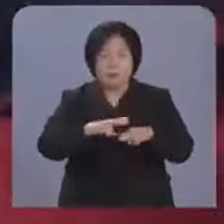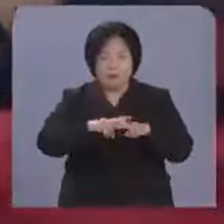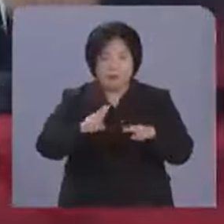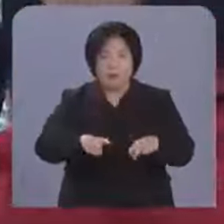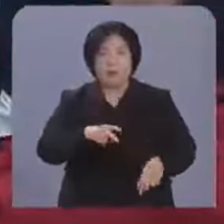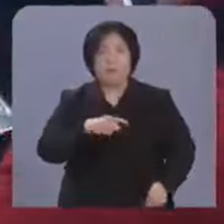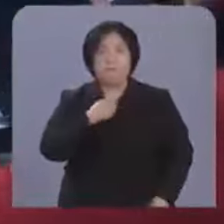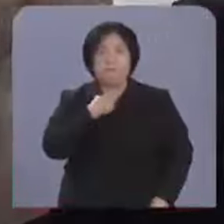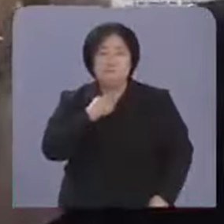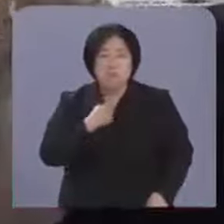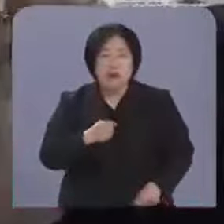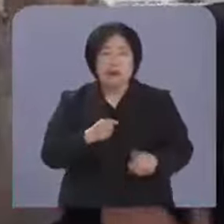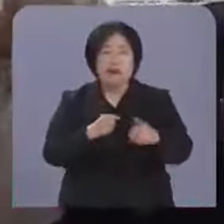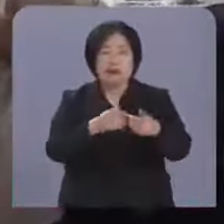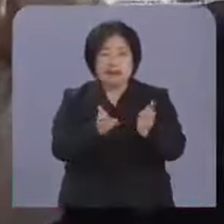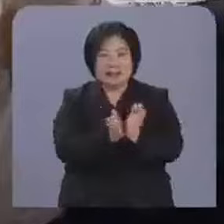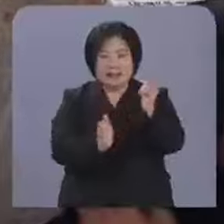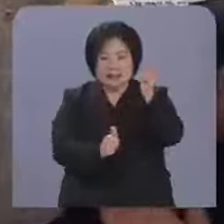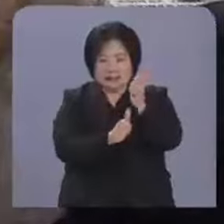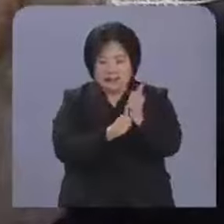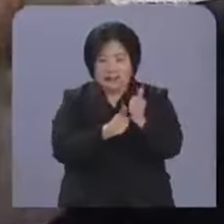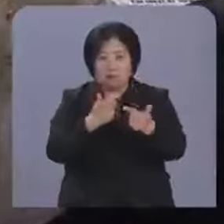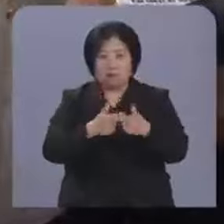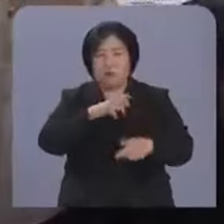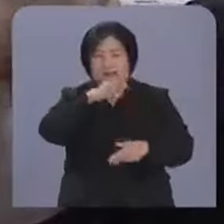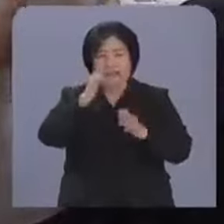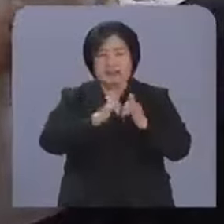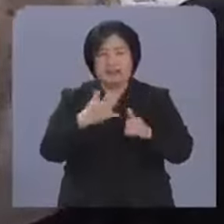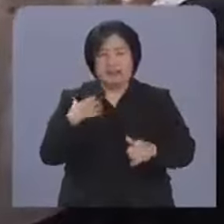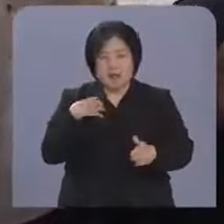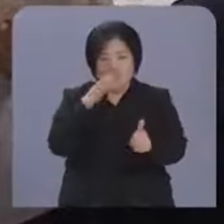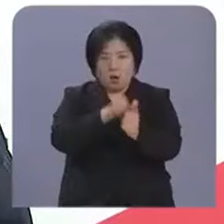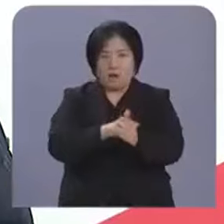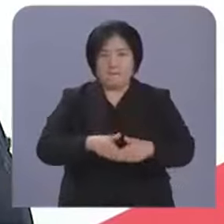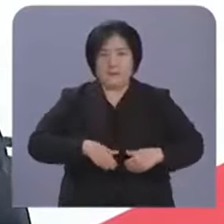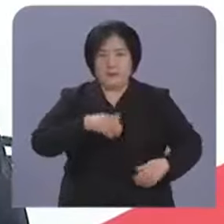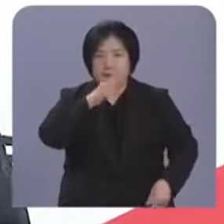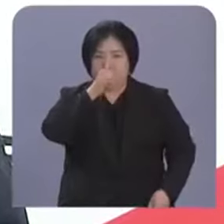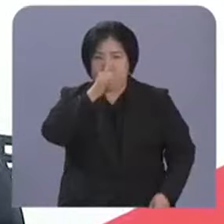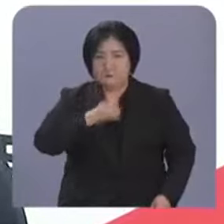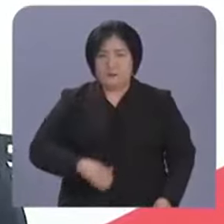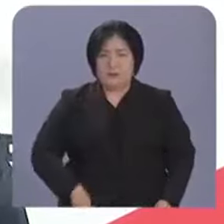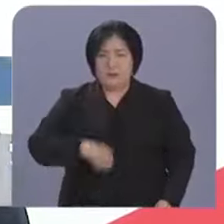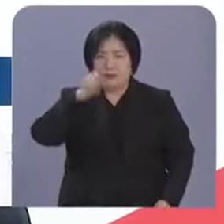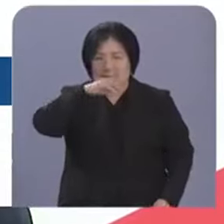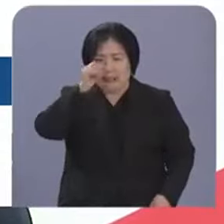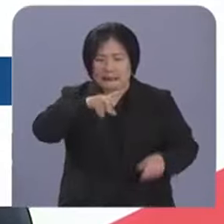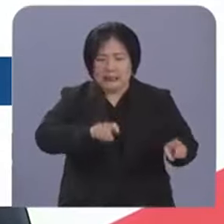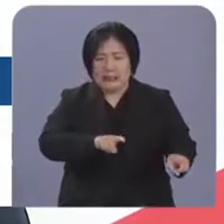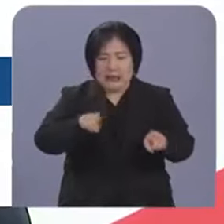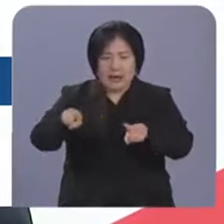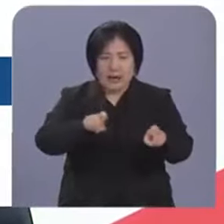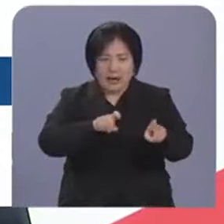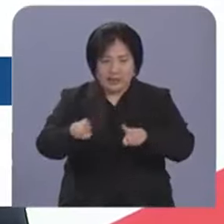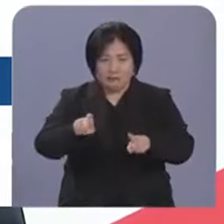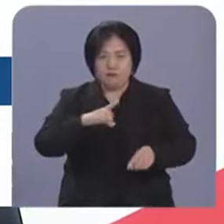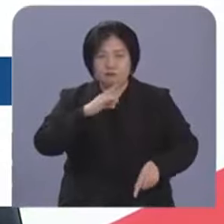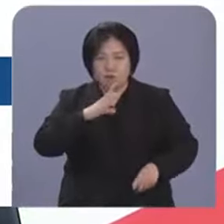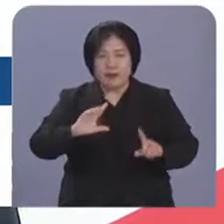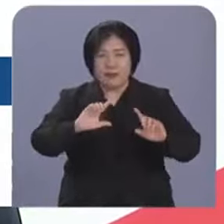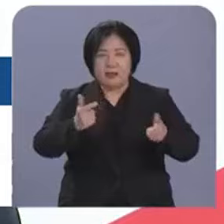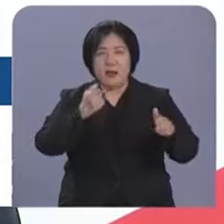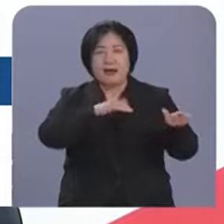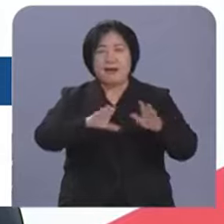해양수산부 장차관 출신 부산 당선인의 역할론이 나오고 있습니다. 단순한 타격에서 이제 벗어나서 그